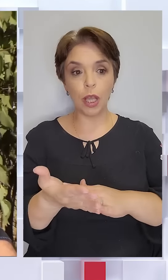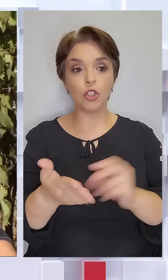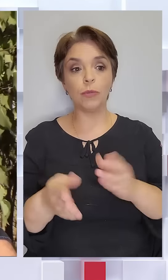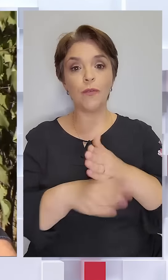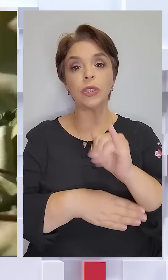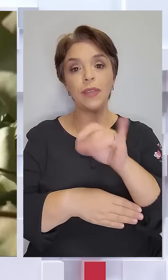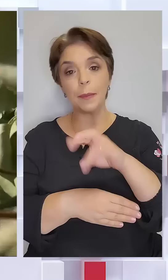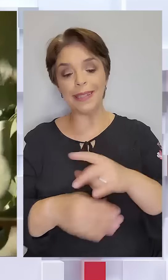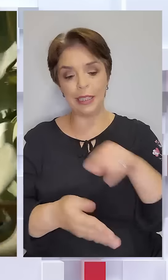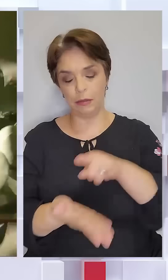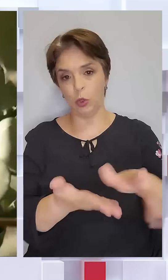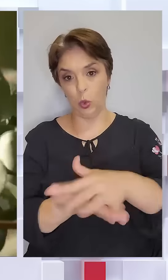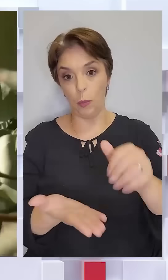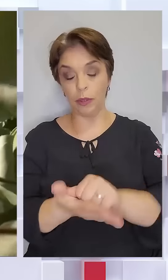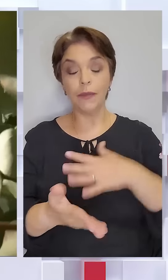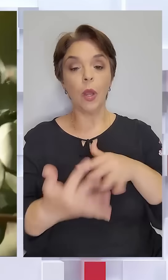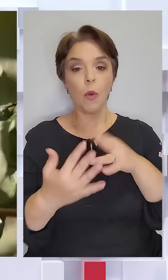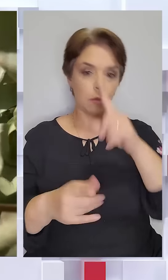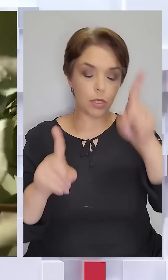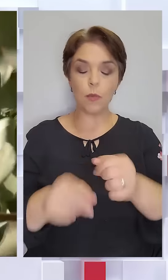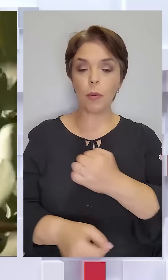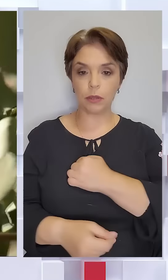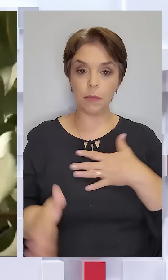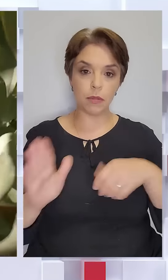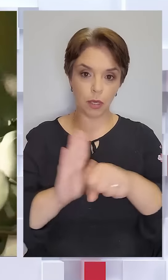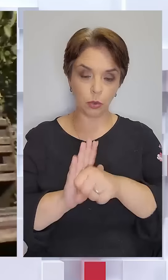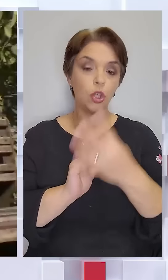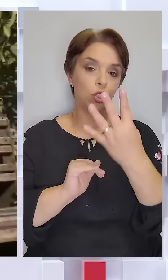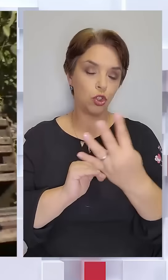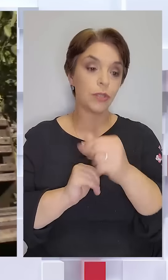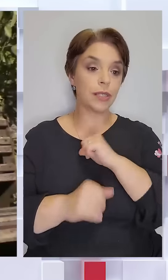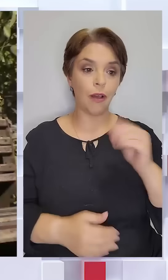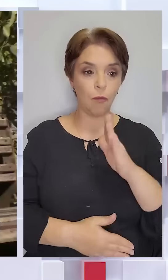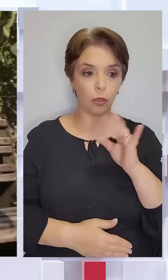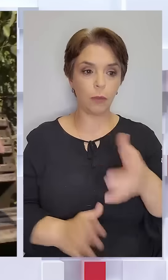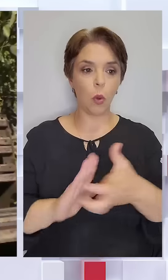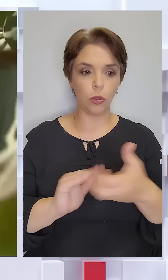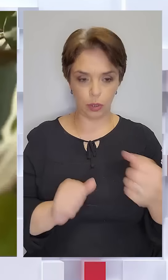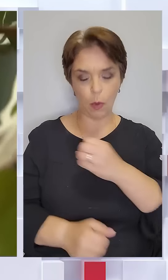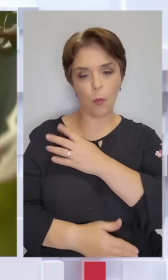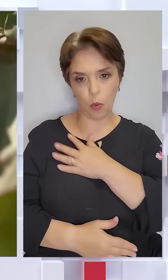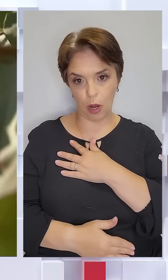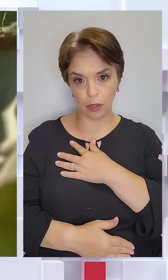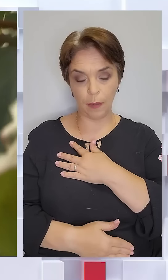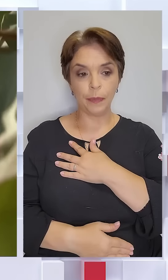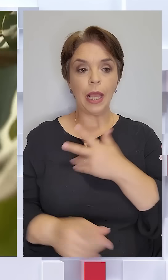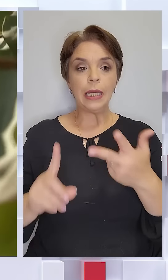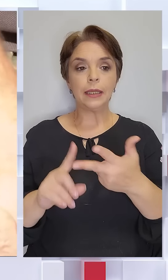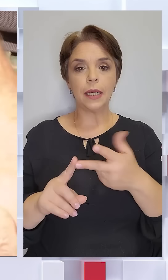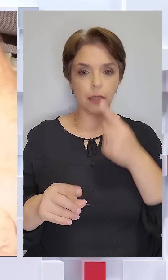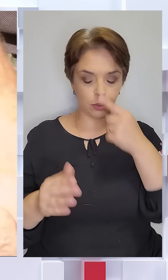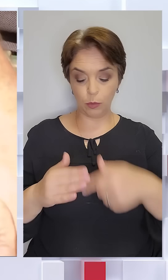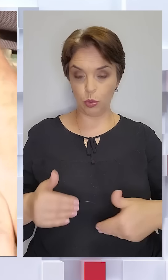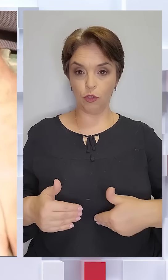в Ірпінь їх добити. У тих боях один із побратимів загинув, ще четверо і сам Володимир отримали поранення. Третій отримав сюди в